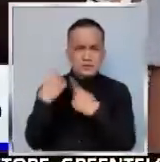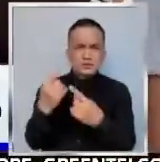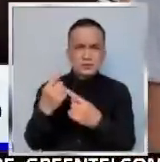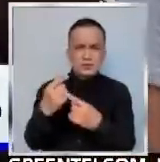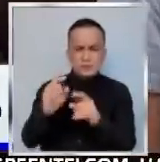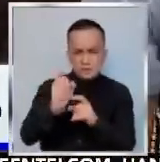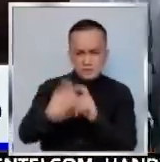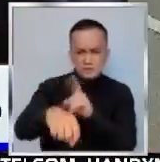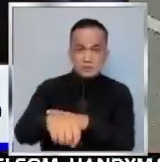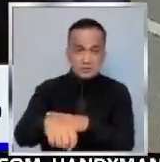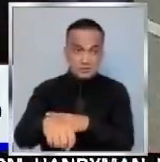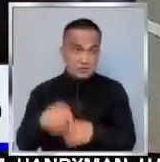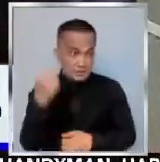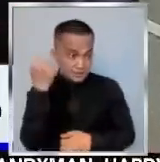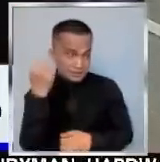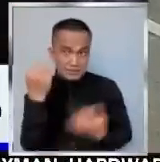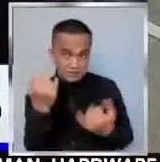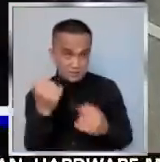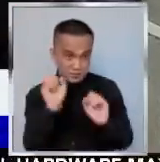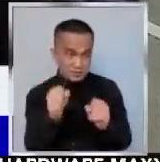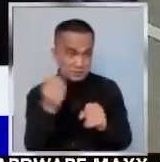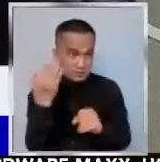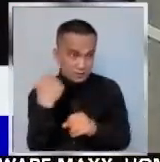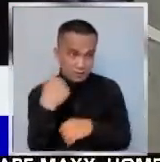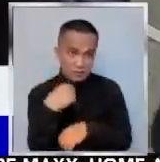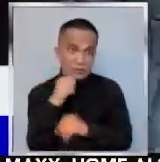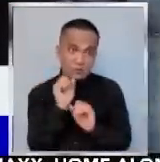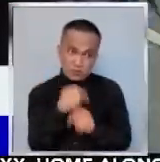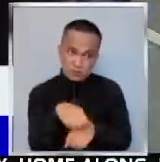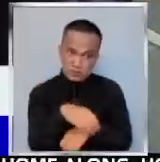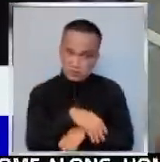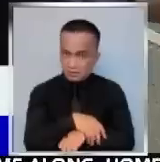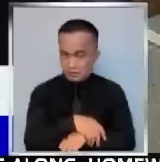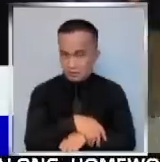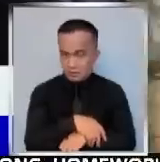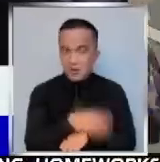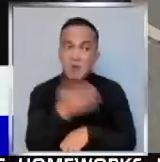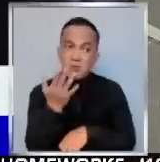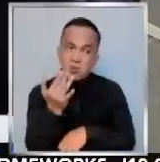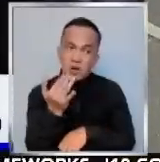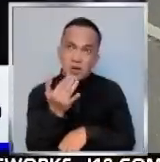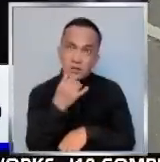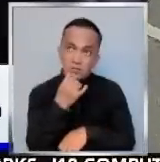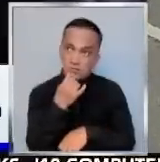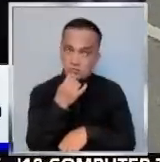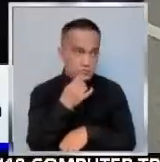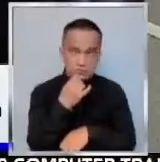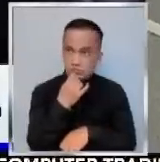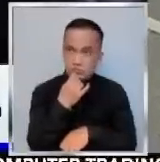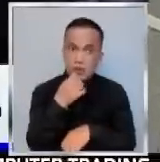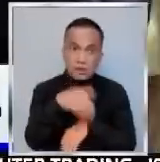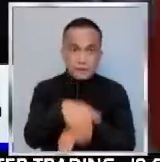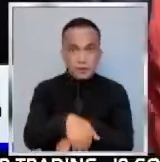Ngayon lang po ba pwede? Kasi nung nakaraan po kasi pwede na po eh. Kasi po kapag ano po, pag gabi na po,